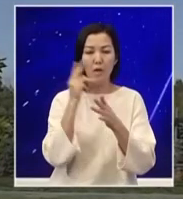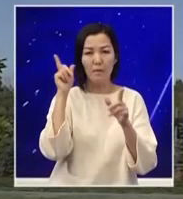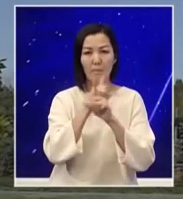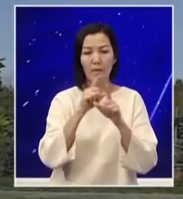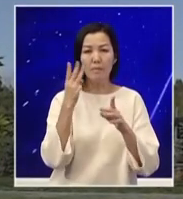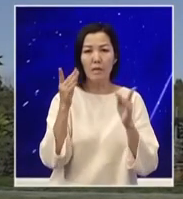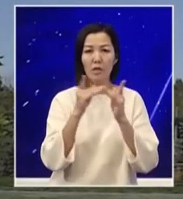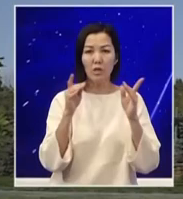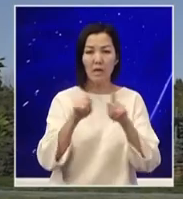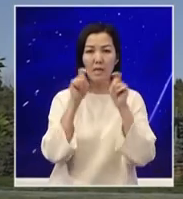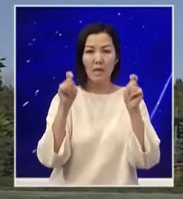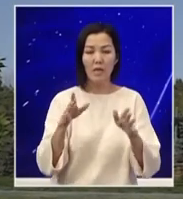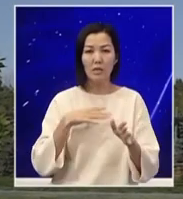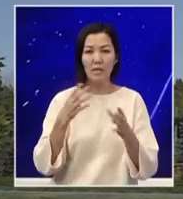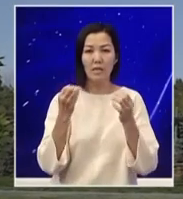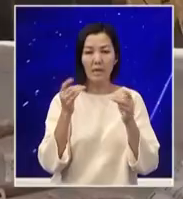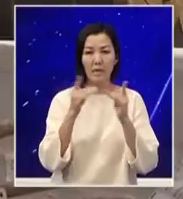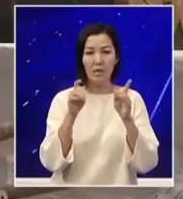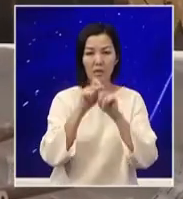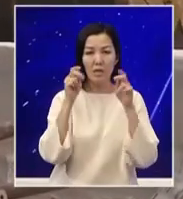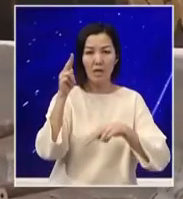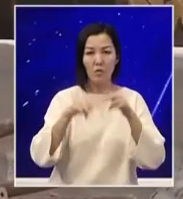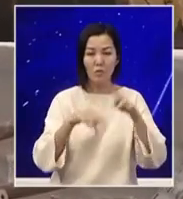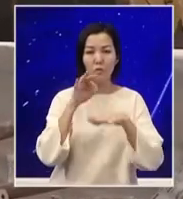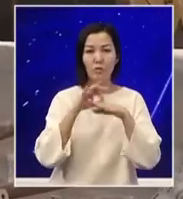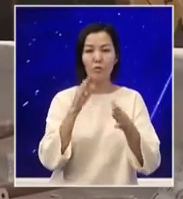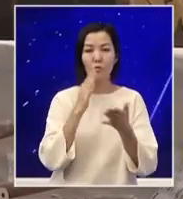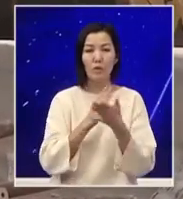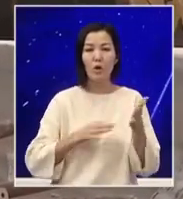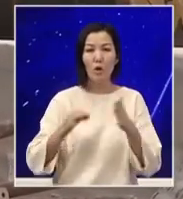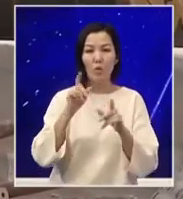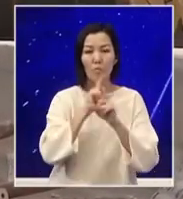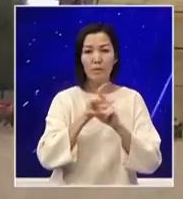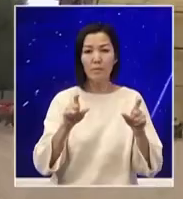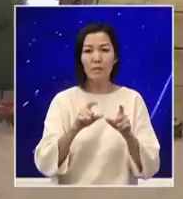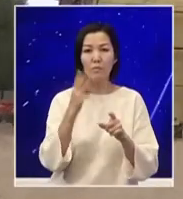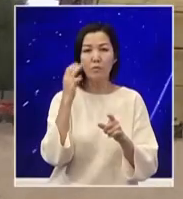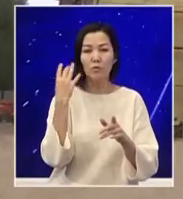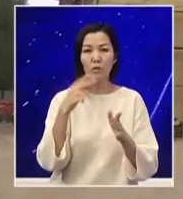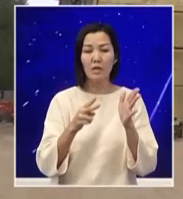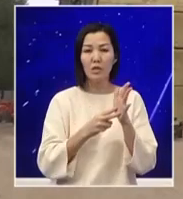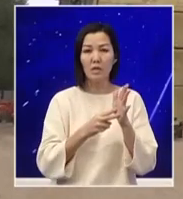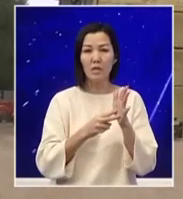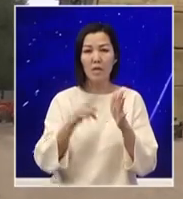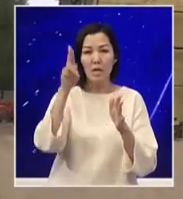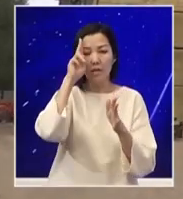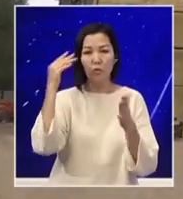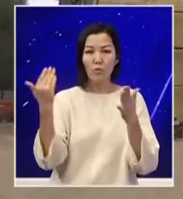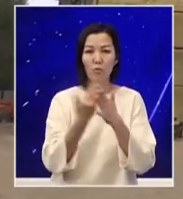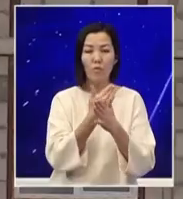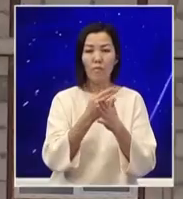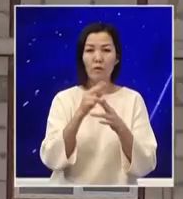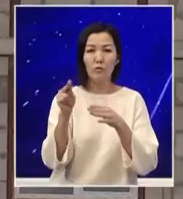жатақхана пайдалануға берілді. Тағы 2 жатақхананың құрылысы жүріп жатыр. Облыс мектептеріндегі 347 әжетхана заман талабына